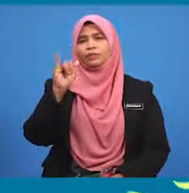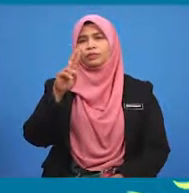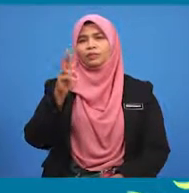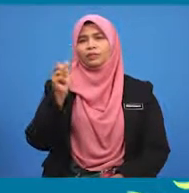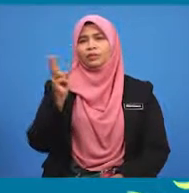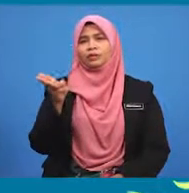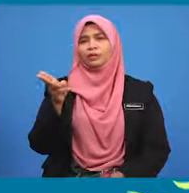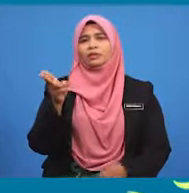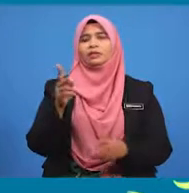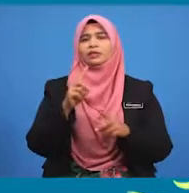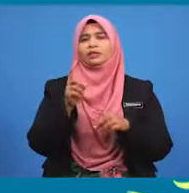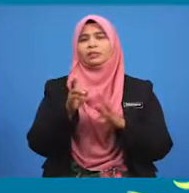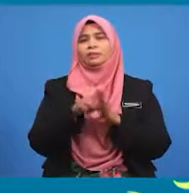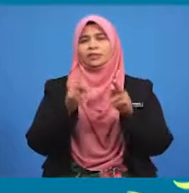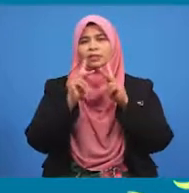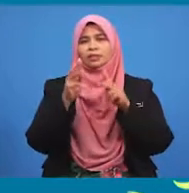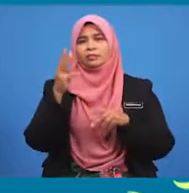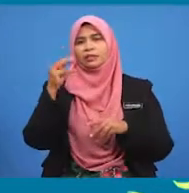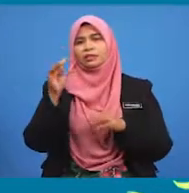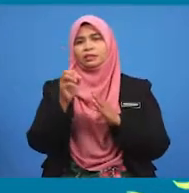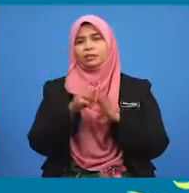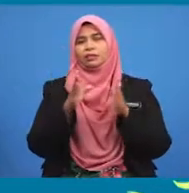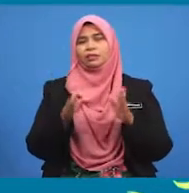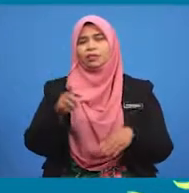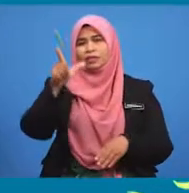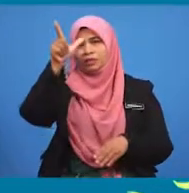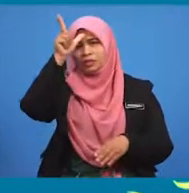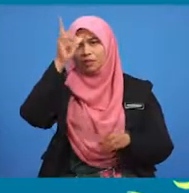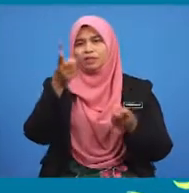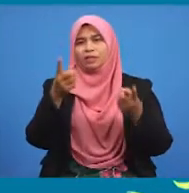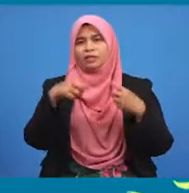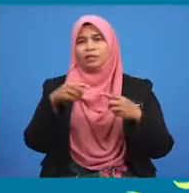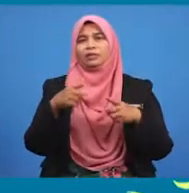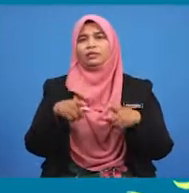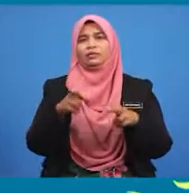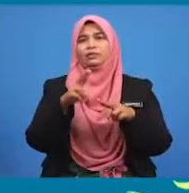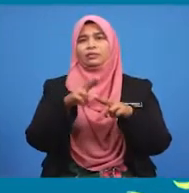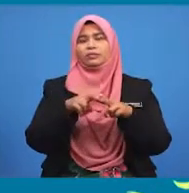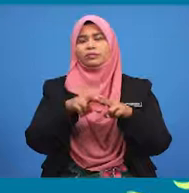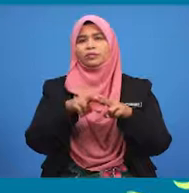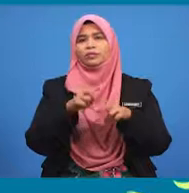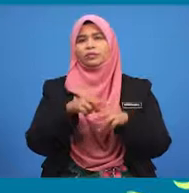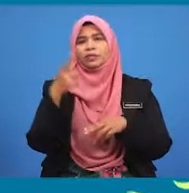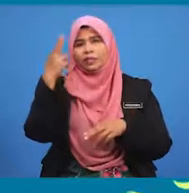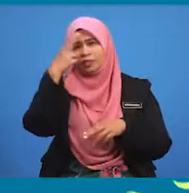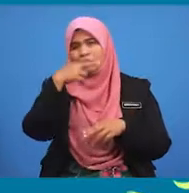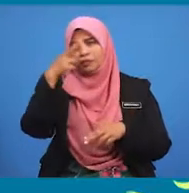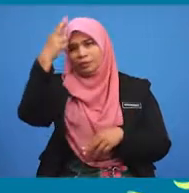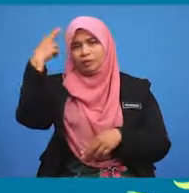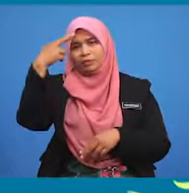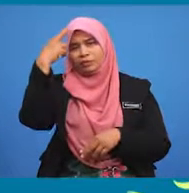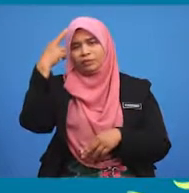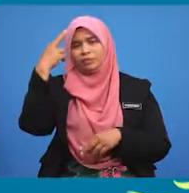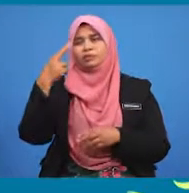berkata, maka seorang lelaki datang lalu duduk di hadapan kedua-dua lutut baginda sallallahu alaihi